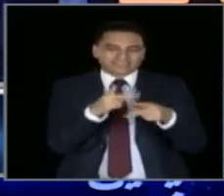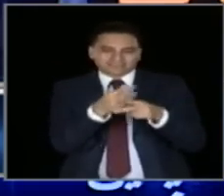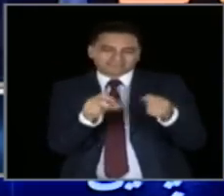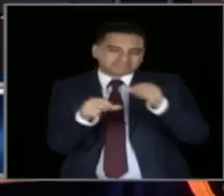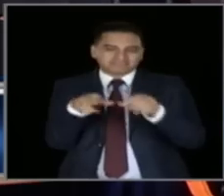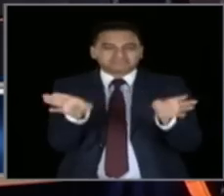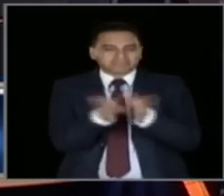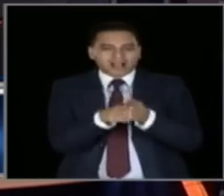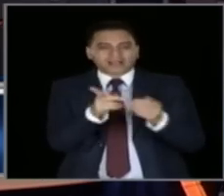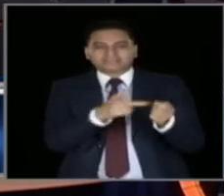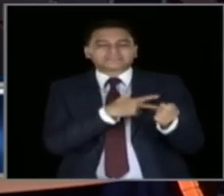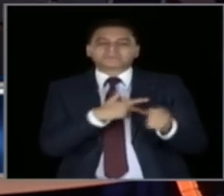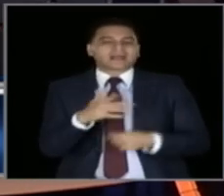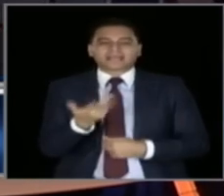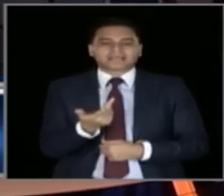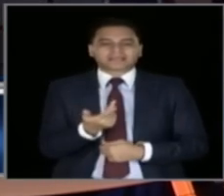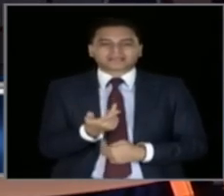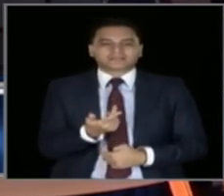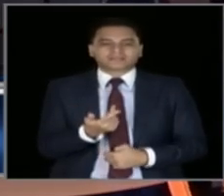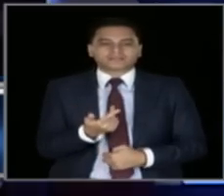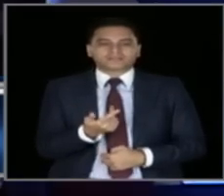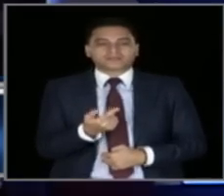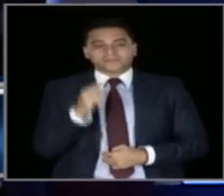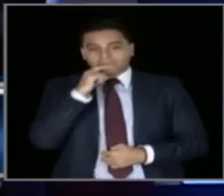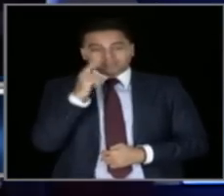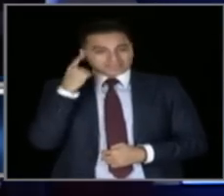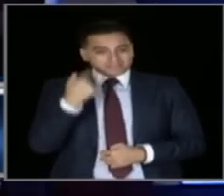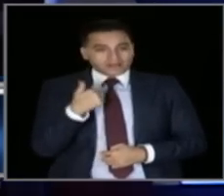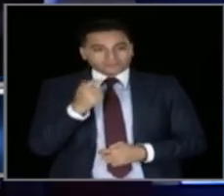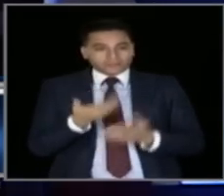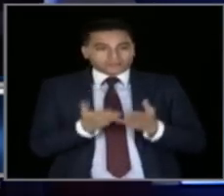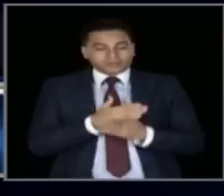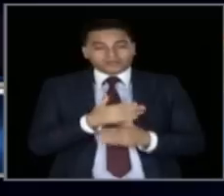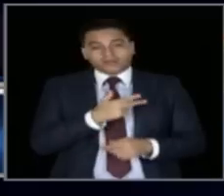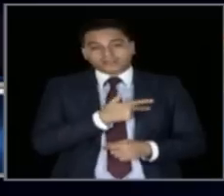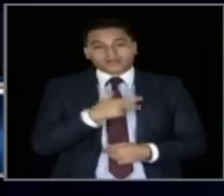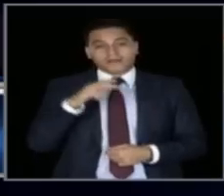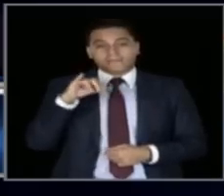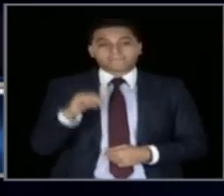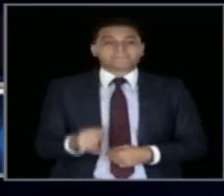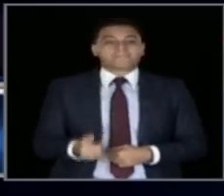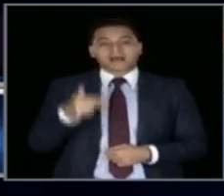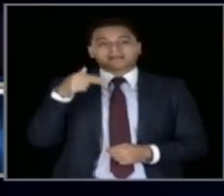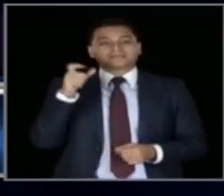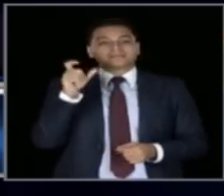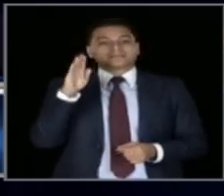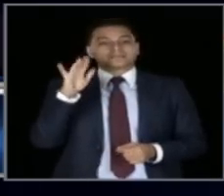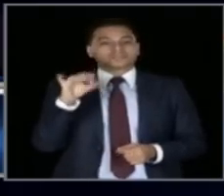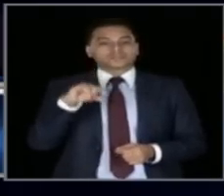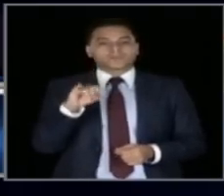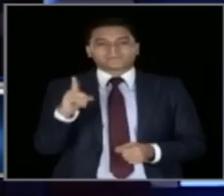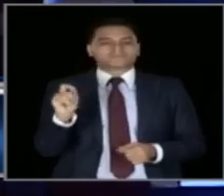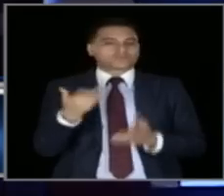ارتبط ايه فين؟ اسمع مني معلومه. مغنيسيوم. المغنيسيوم.